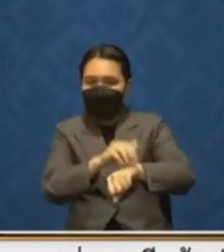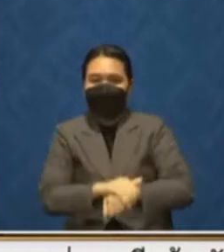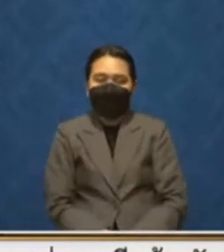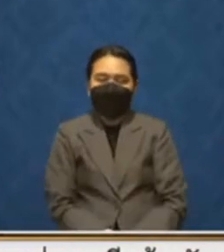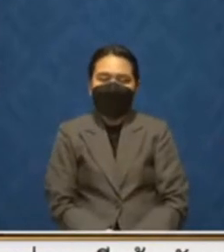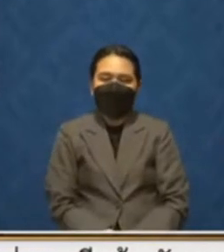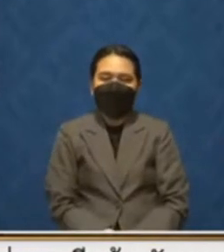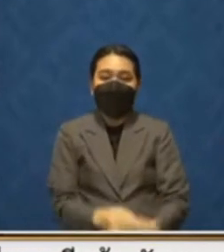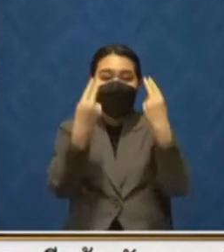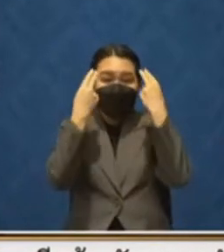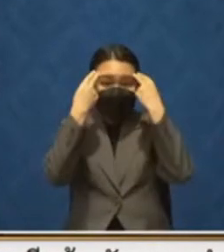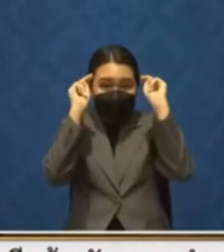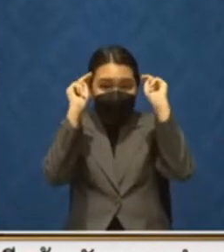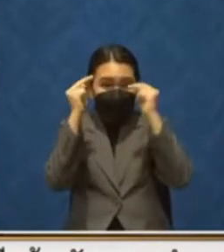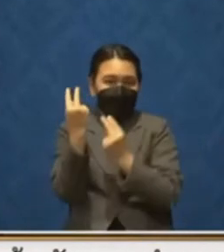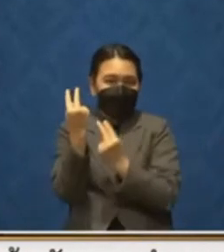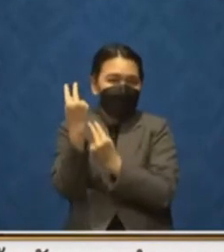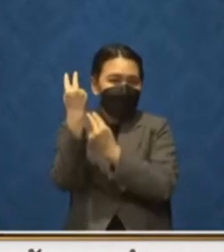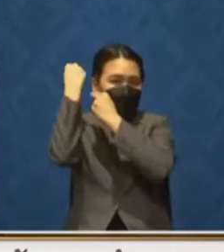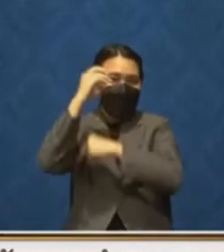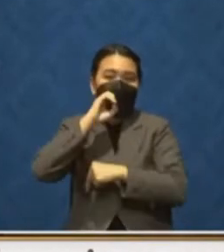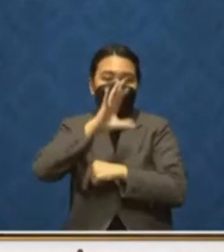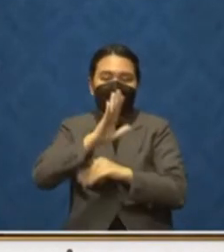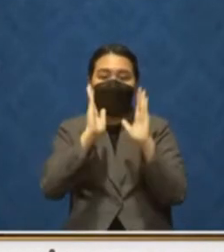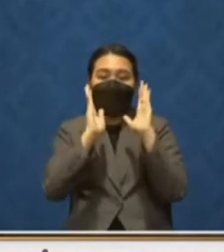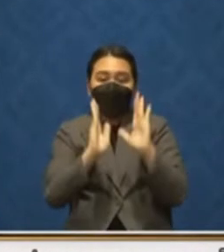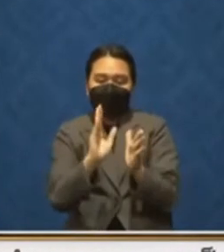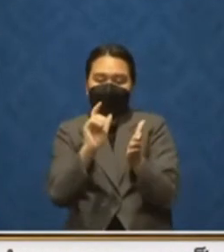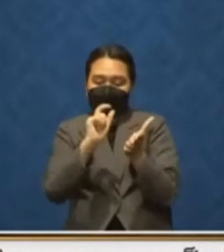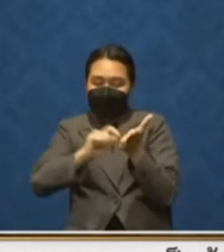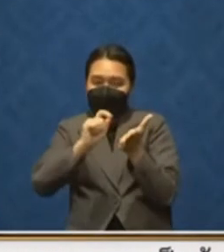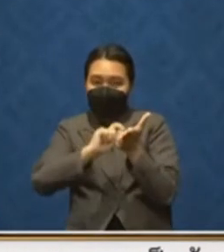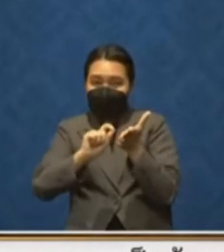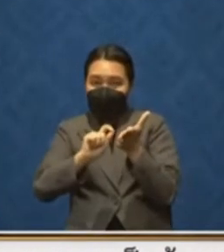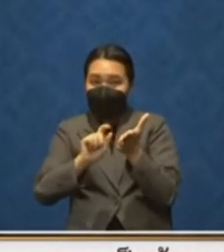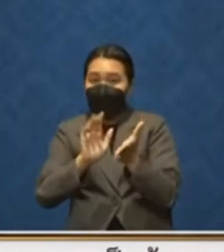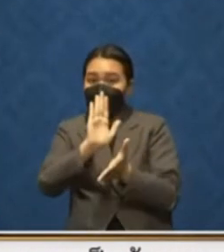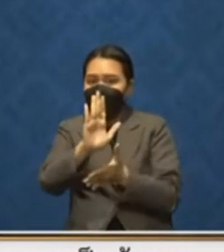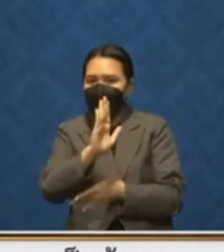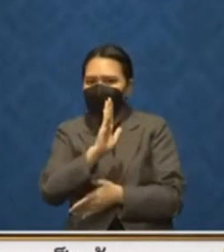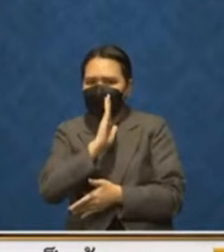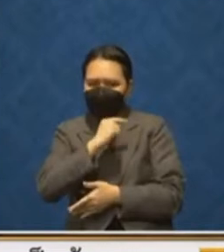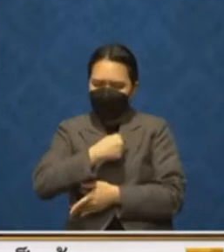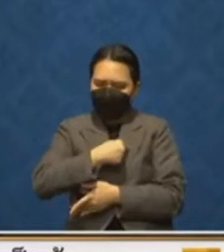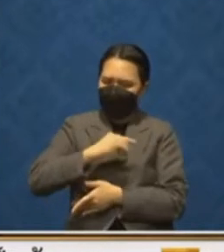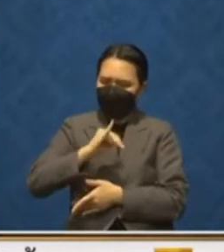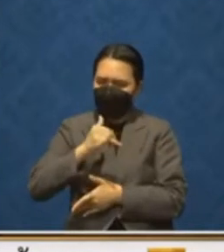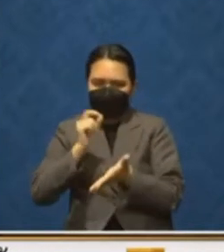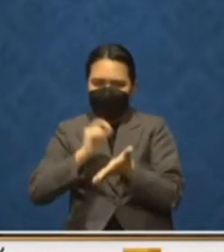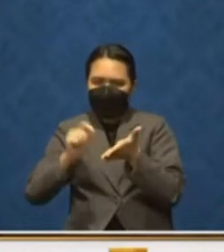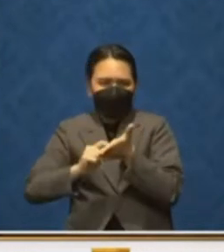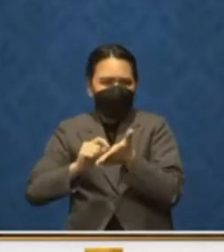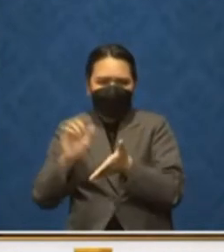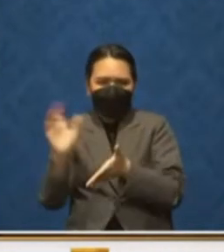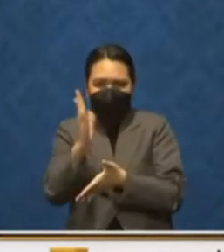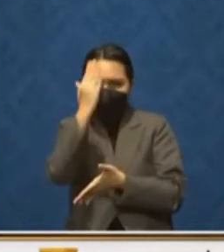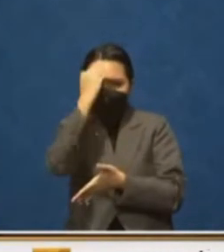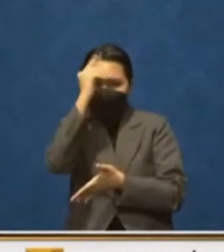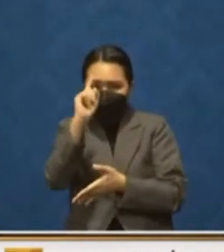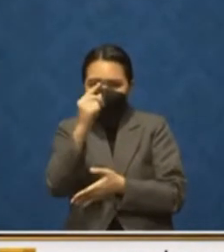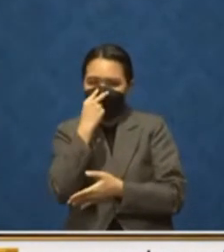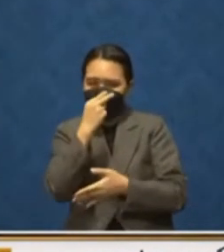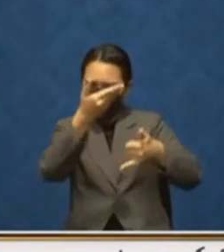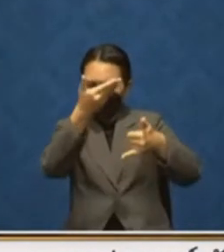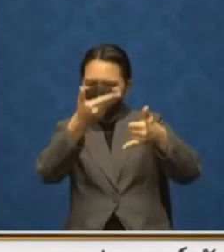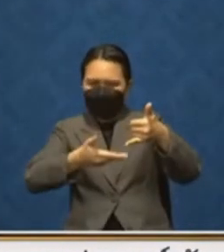ท่านกลับไปข้างหลังทำไปบอกคนเขียนโพยท่านนะครับคือถ้าไม่ชัวร์อย่าเขียนมามาดูด้อยค่านายกรัฐมนตรีที่เคารพของประเทศไทย